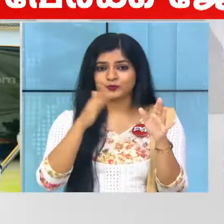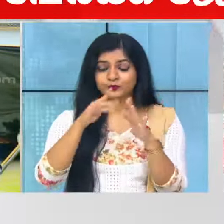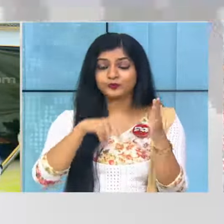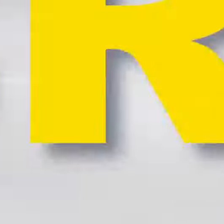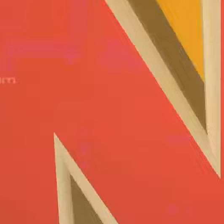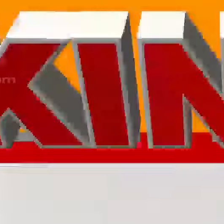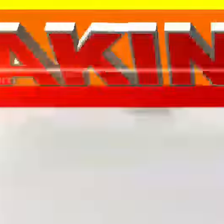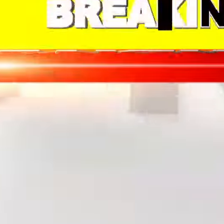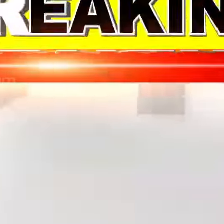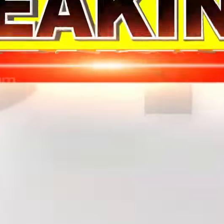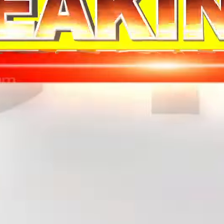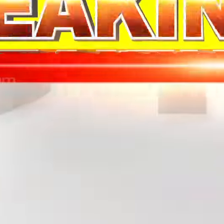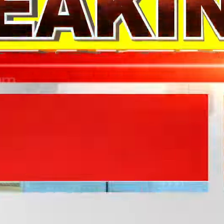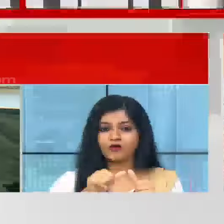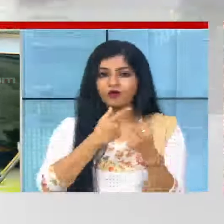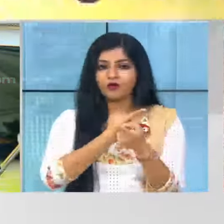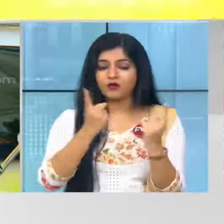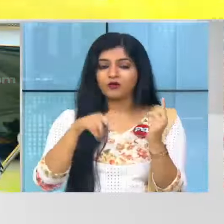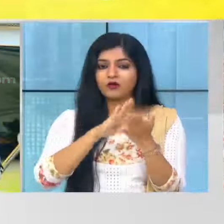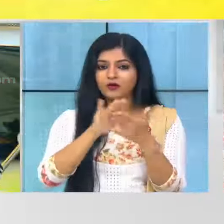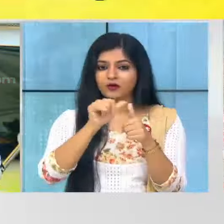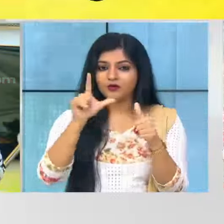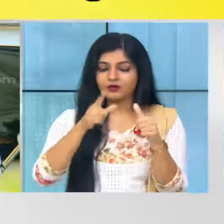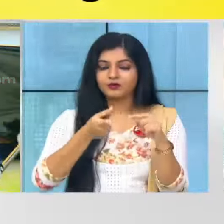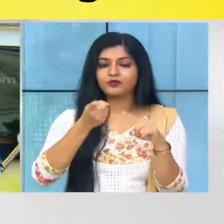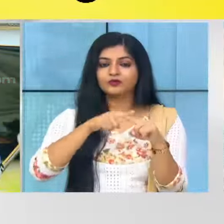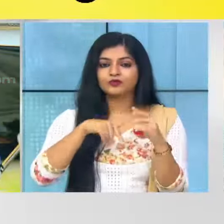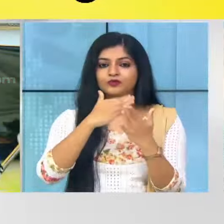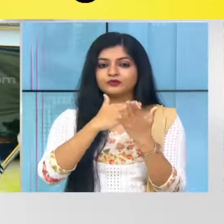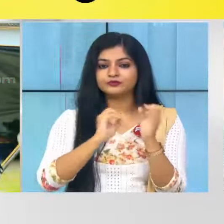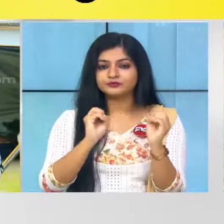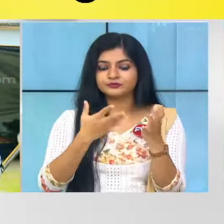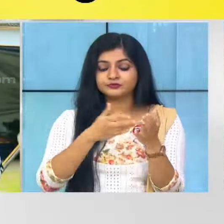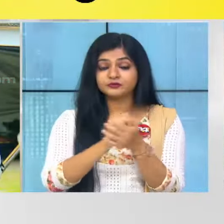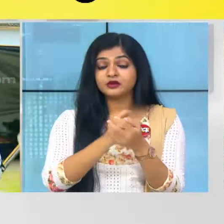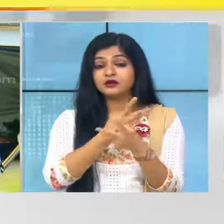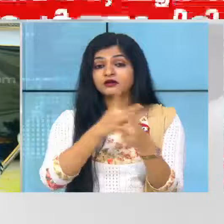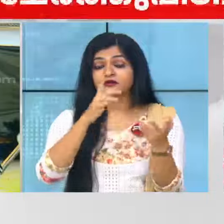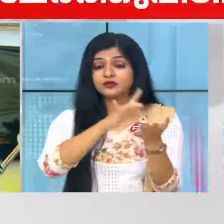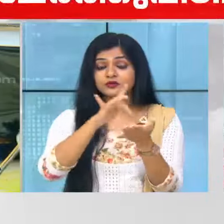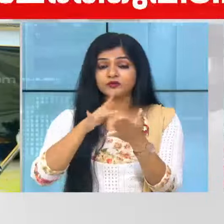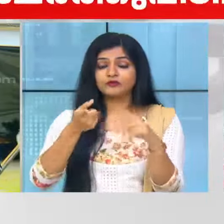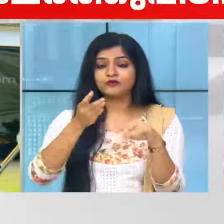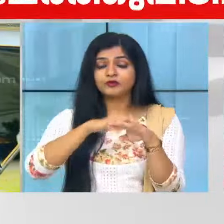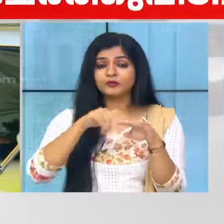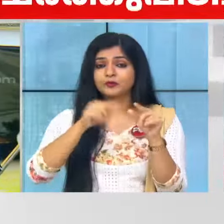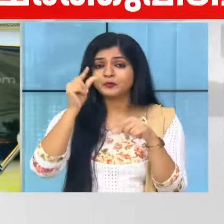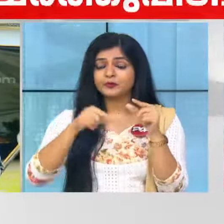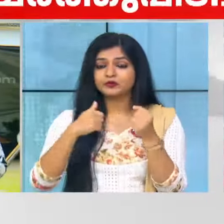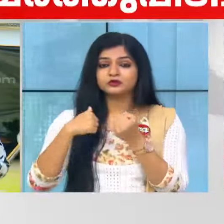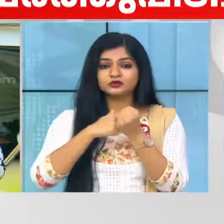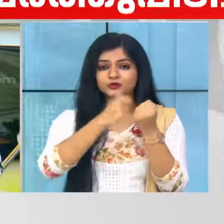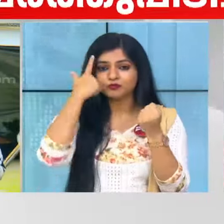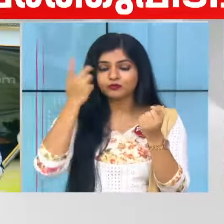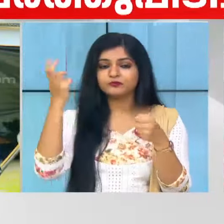നിൽക്കുന്ന ചന്ദ്രഗിരി ഓഡിറ്റോറിയത്തിൽ ഈ പരിപാടി ആരംഭിച്ചിട്ടുണ്ടായിരുന്നത് ഉന്മേഷ സൂചിപ്പിച്ചതുപോലെ തന്നെ വിവിധ മേഖലകളിൽ നിന്നുള്ള ആളുകൾ ഈ പരിപാടിയുടെ ഭാഗമായി